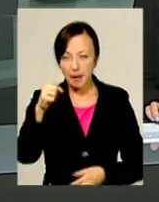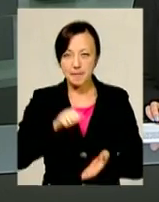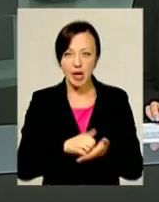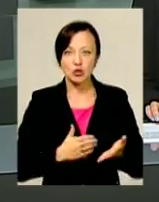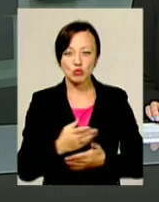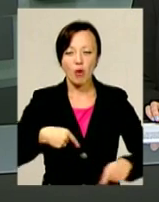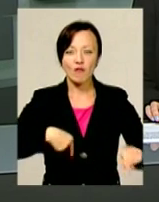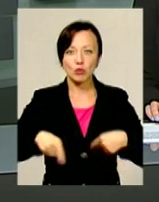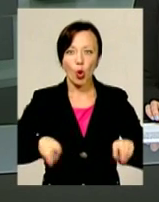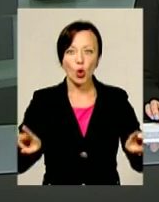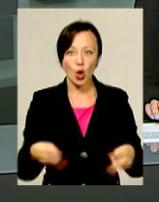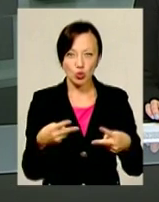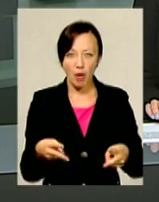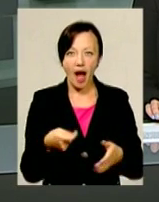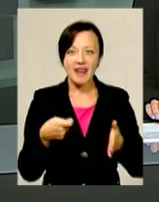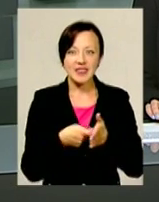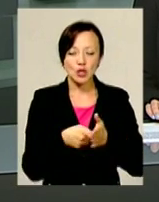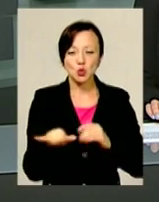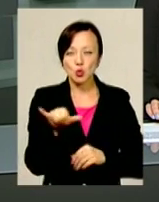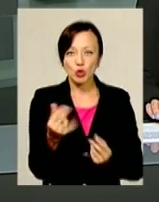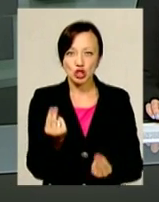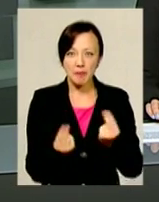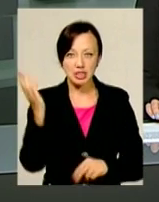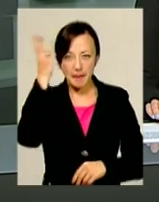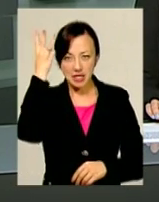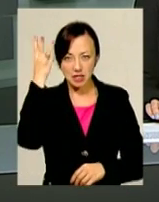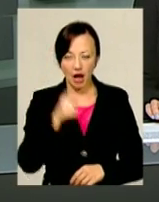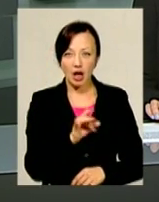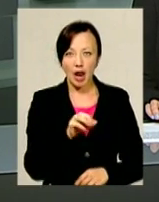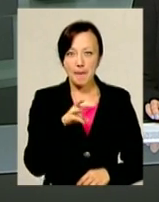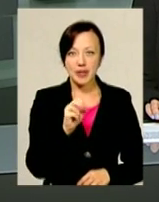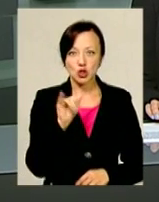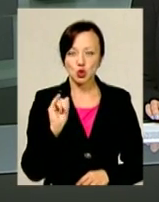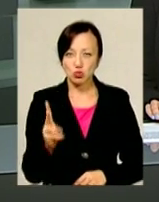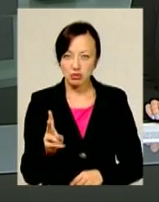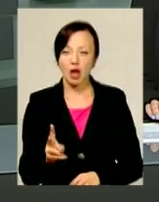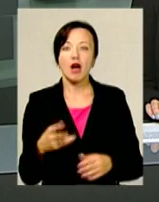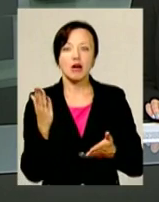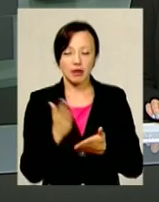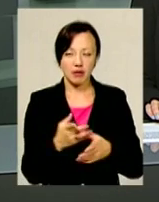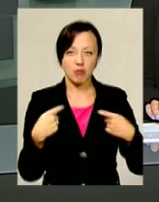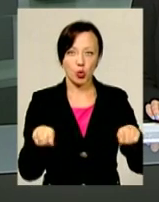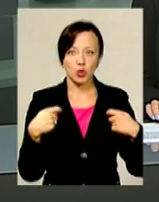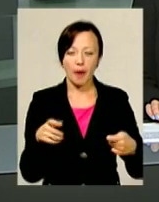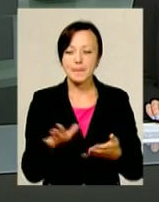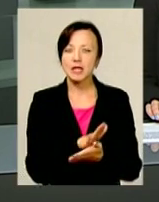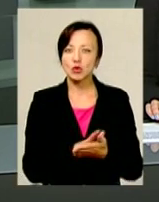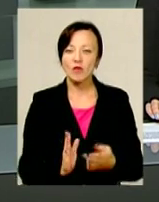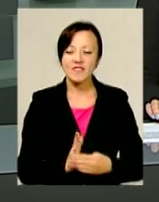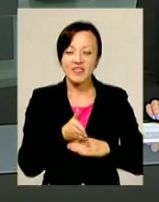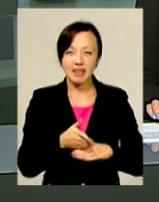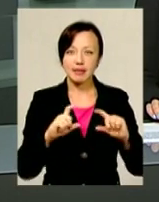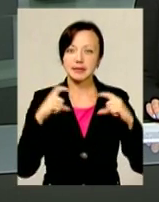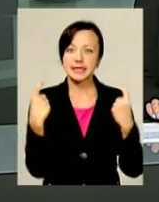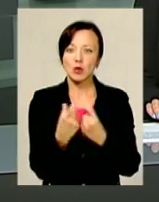прес-служба футбольного клубу. Квитки на суботній матч хмельничан з кременчуцьким Кременем уже в продажу. Безкоштовним вхід на